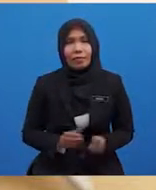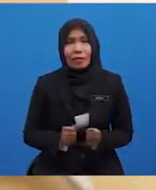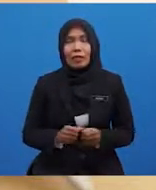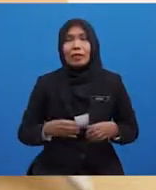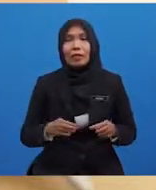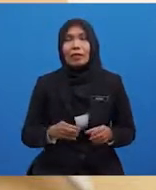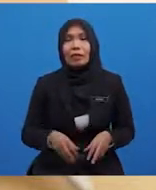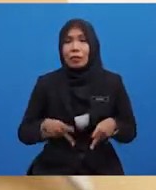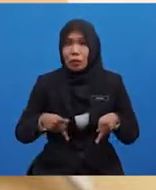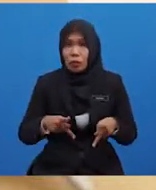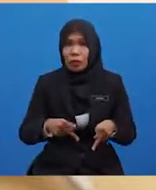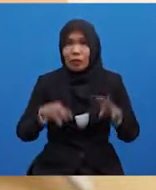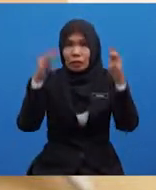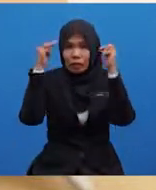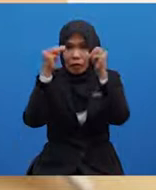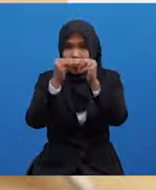memproses maklumat